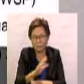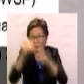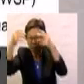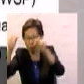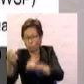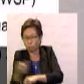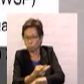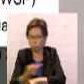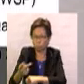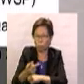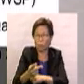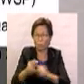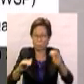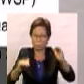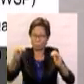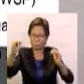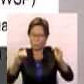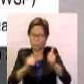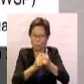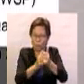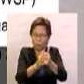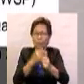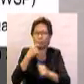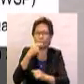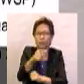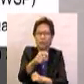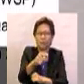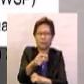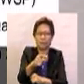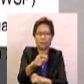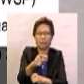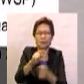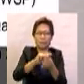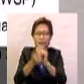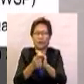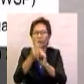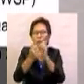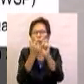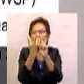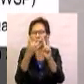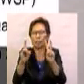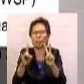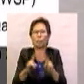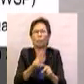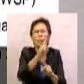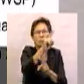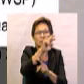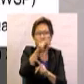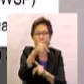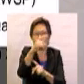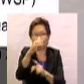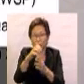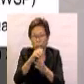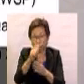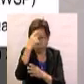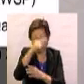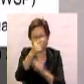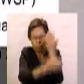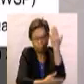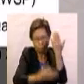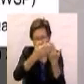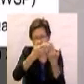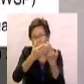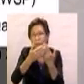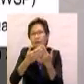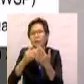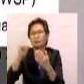majikan akan diselaraskan mengikut Perintah Gaji Minimum Pindaan 2018 sebanyak RM1,100 untuk Semenanjung,